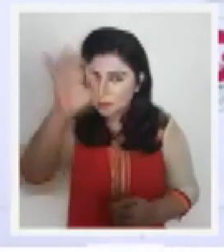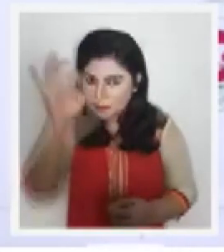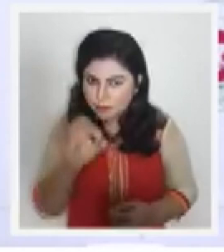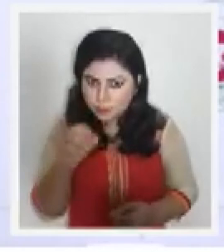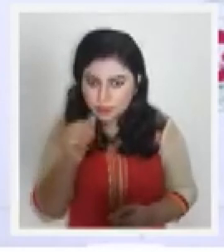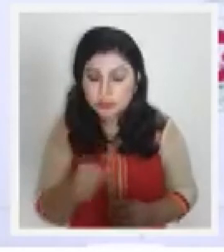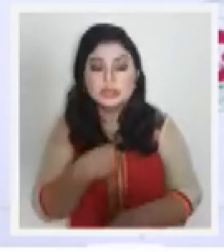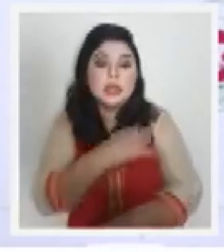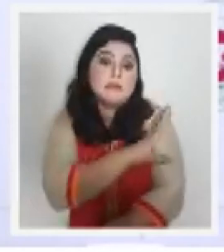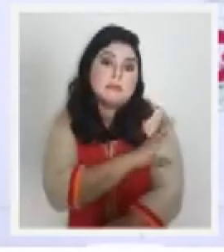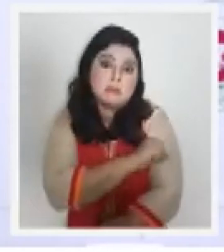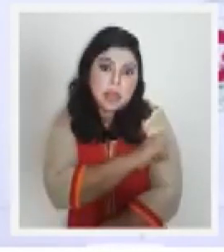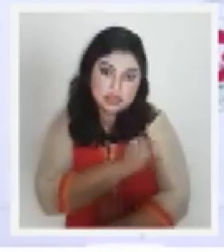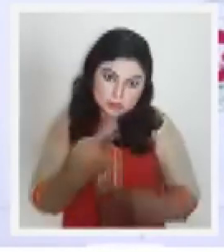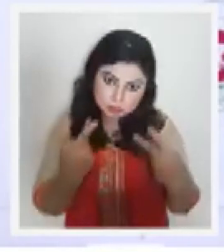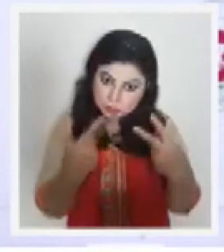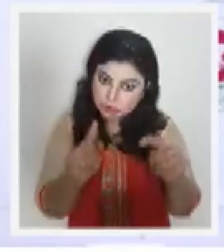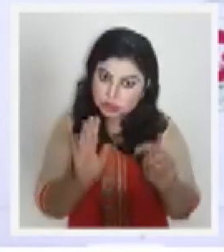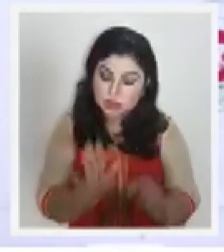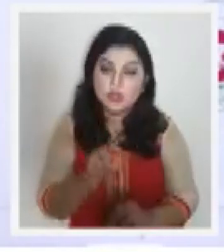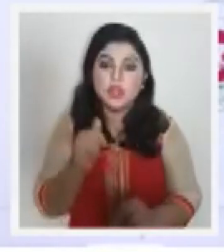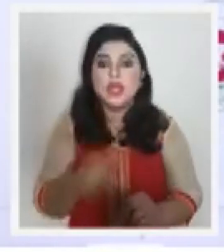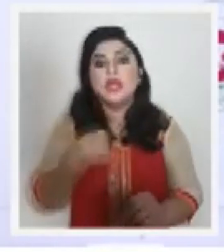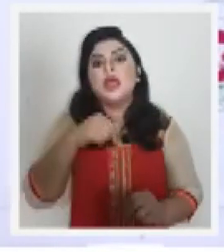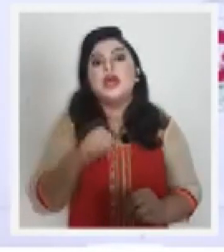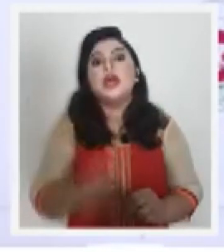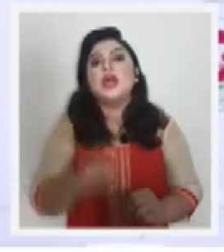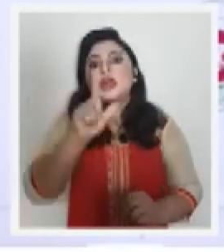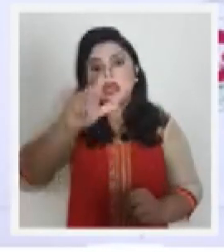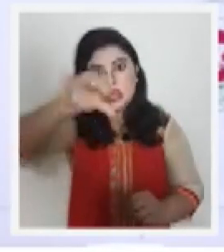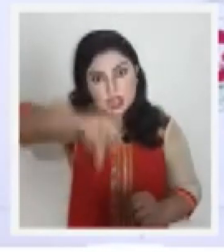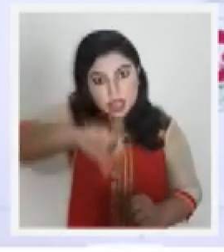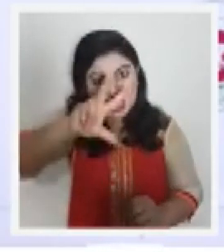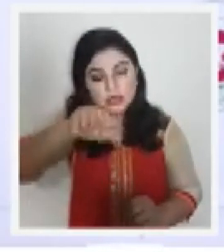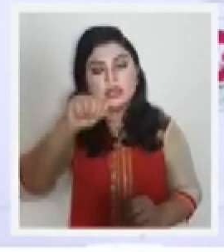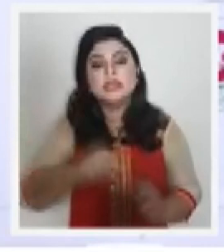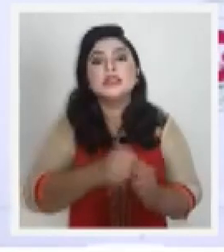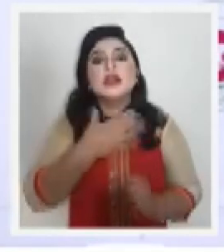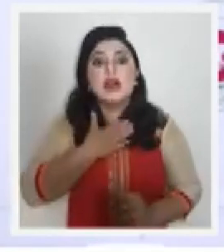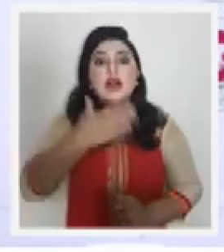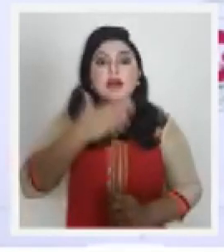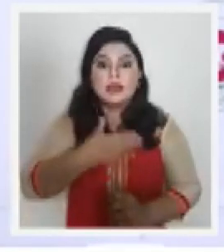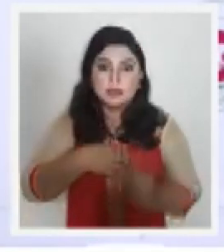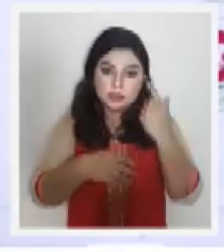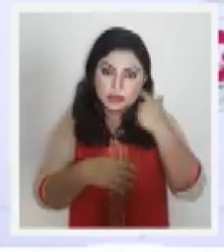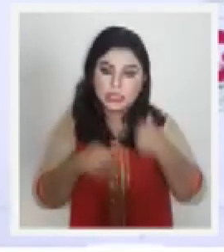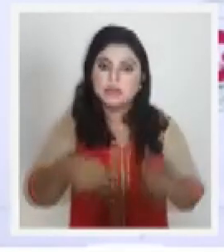আক্রান্ত তাদের মধ্যে ডায়াবেটিস আক্রান্ত ছিলেন 49.21%, উচ্চ রক্তচাপে